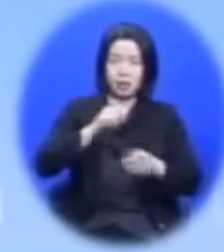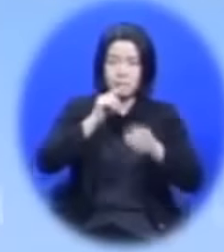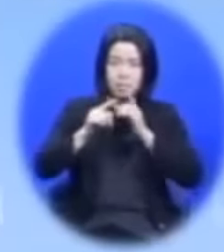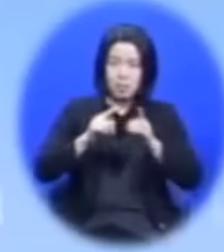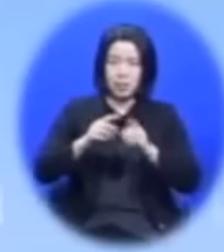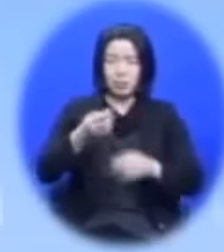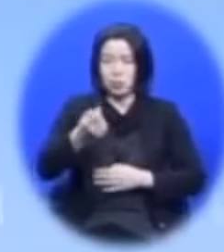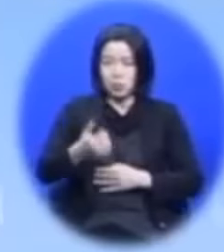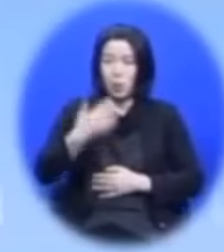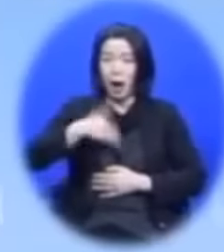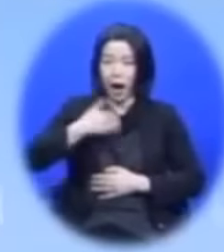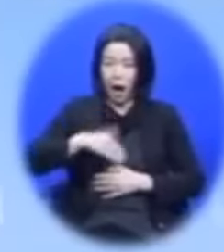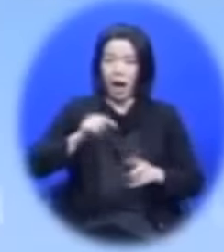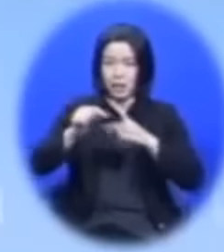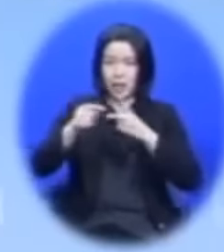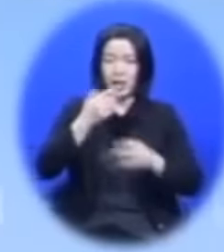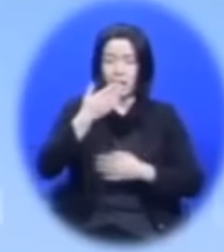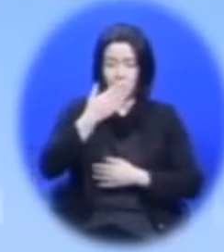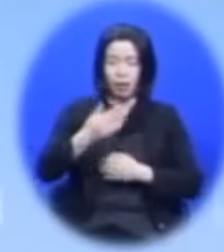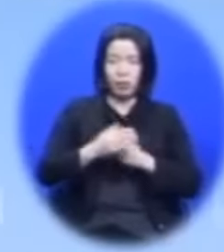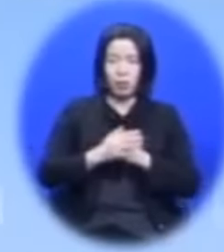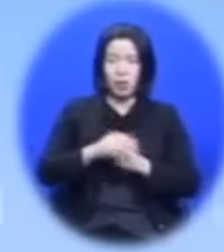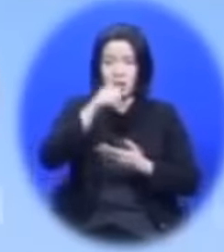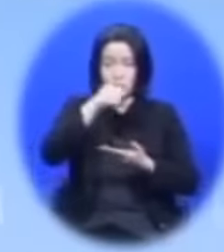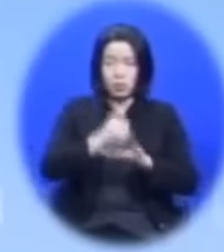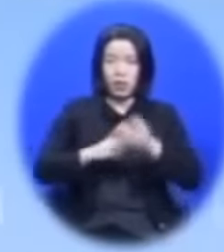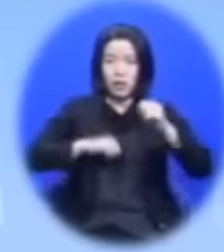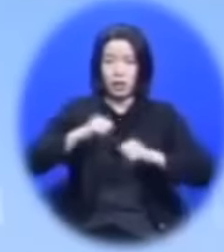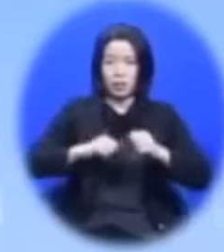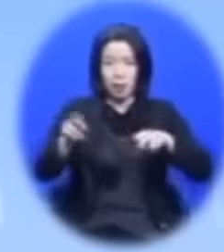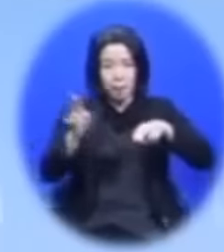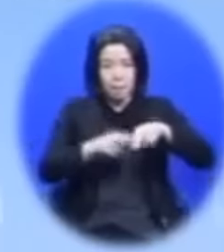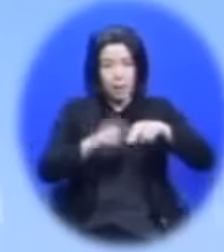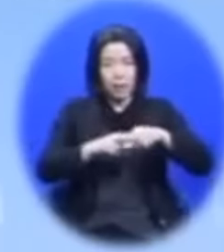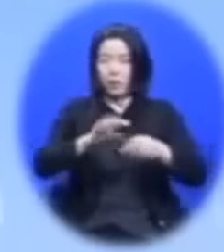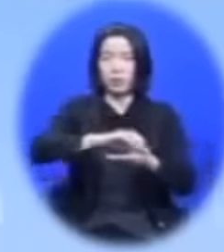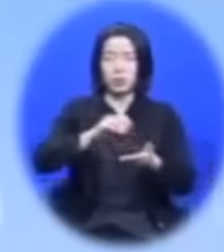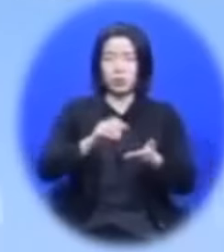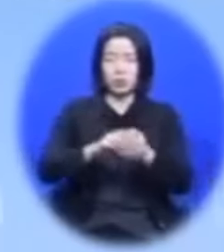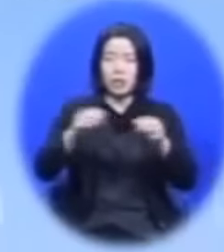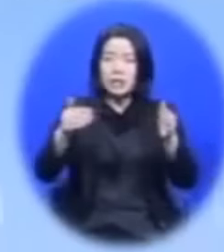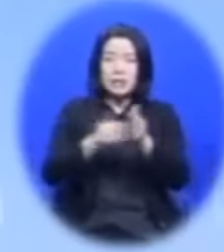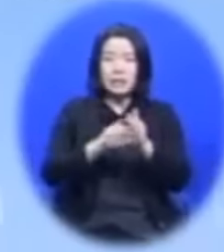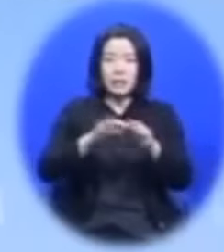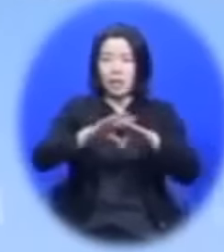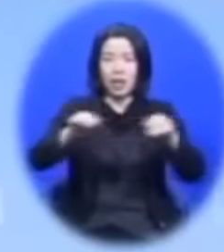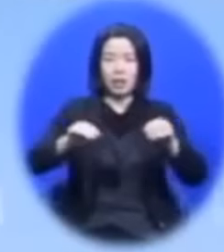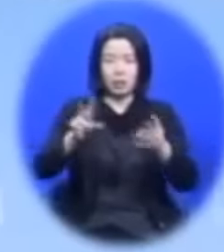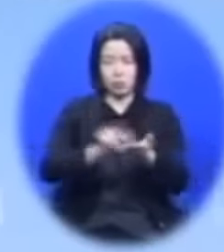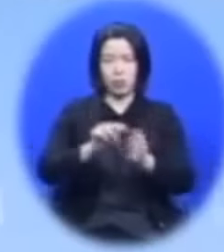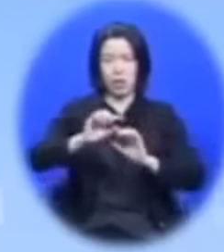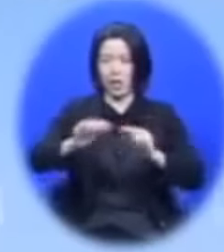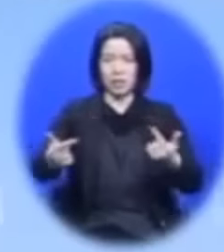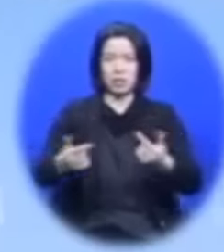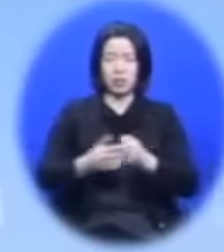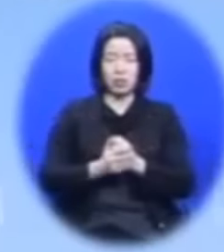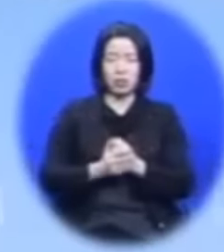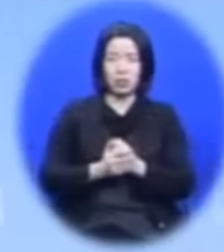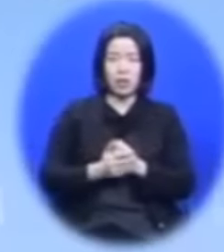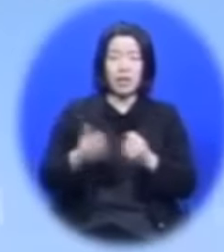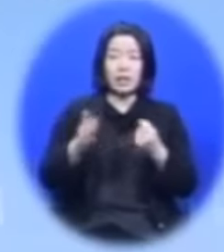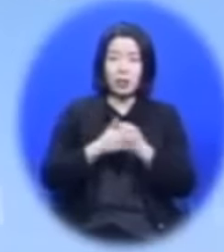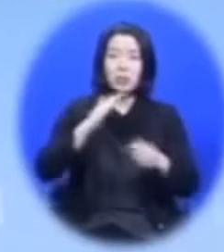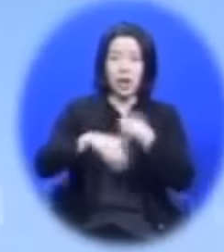좀 알아듣고 그저 죄 지으면 좀 매맞는 정도로 끝날 문제가 아니에요. 해결될 문제가 아니에요.